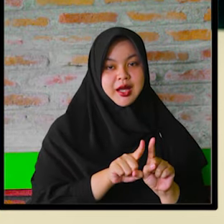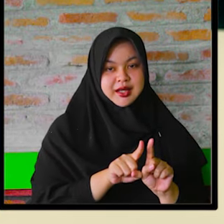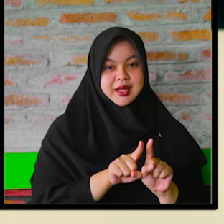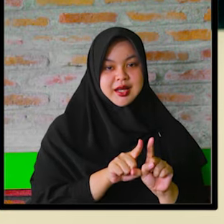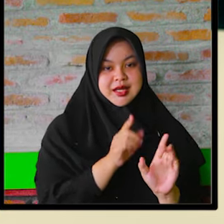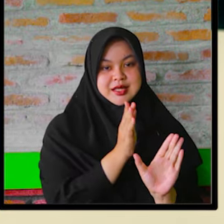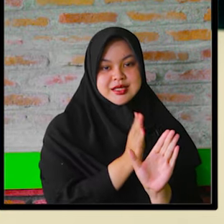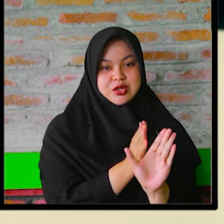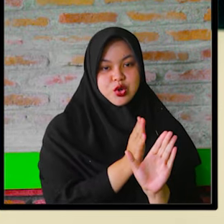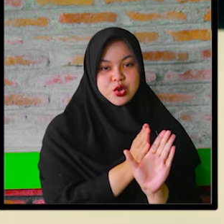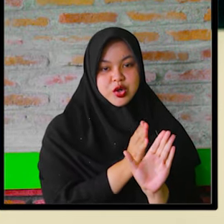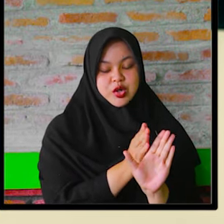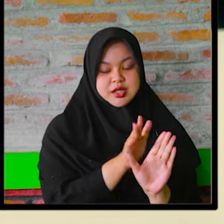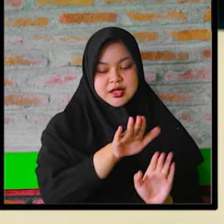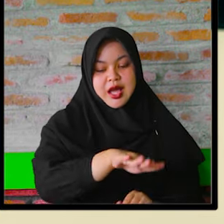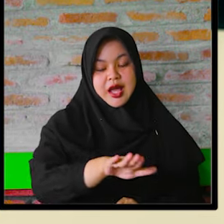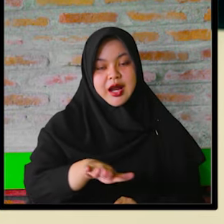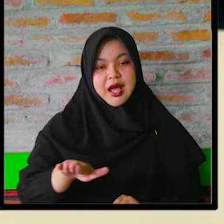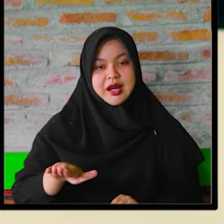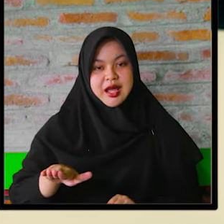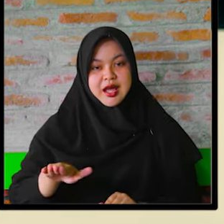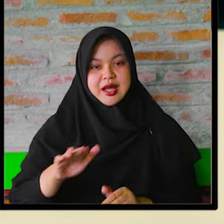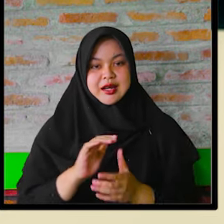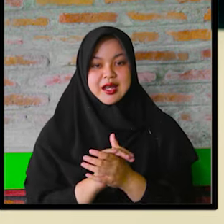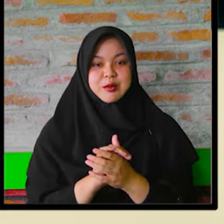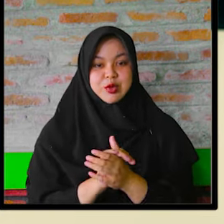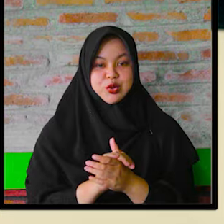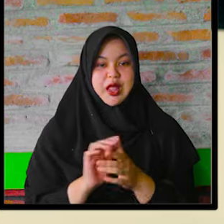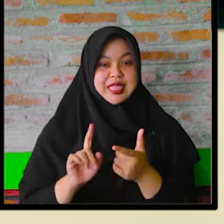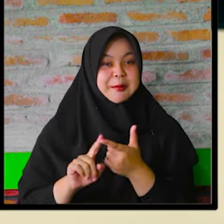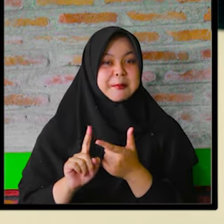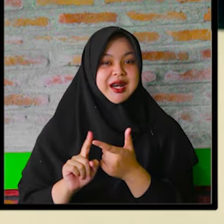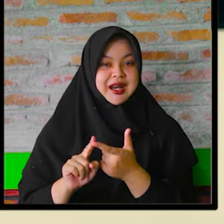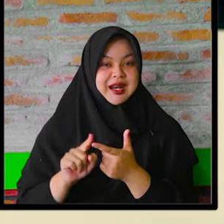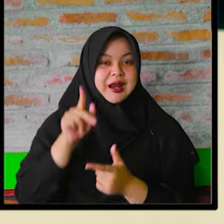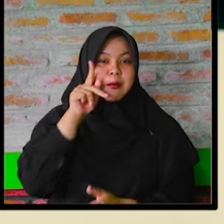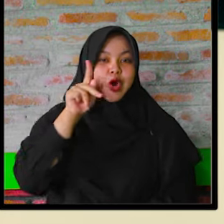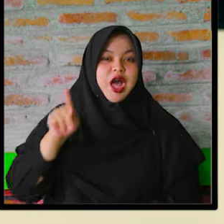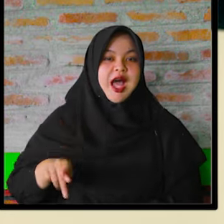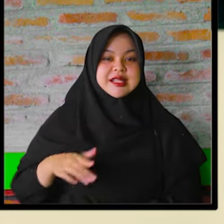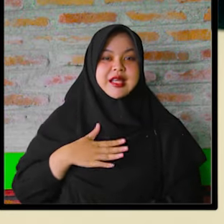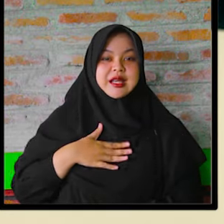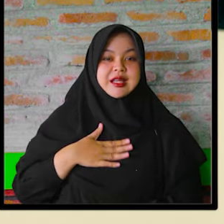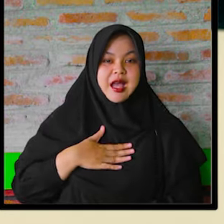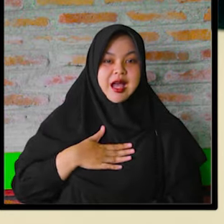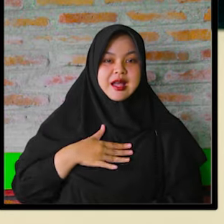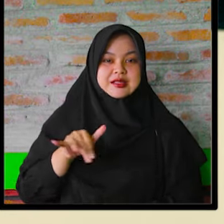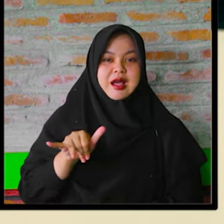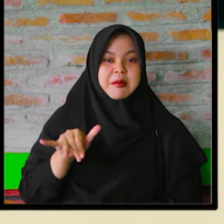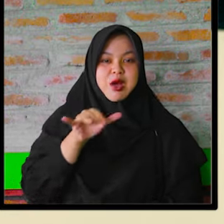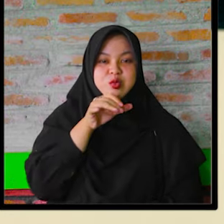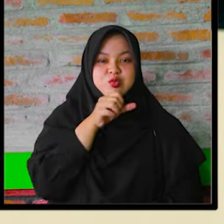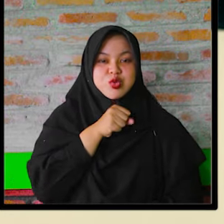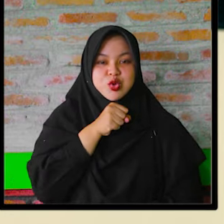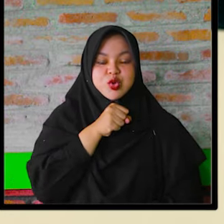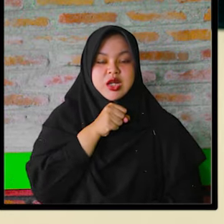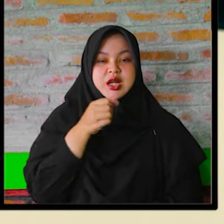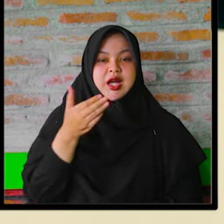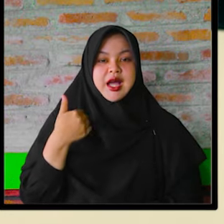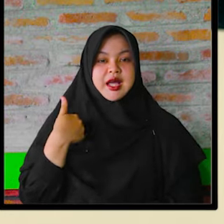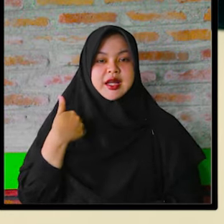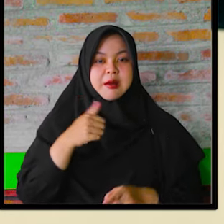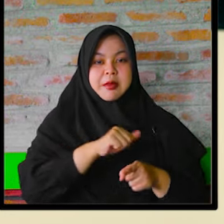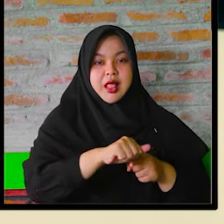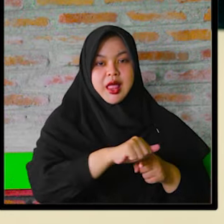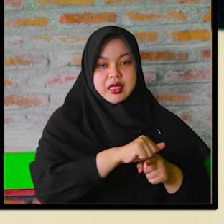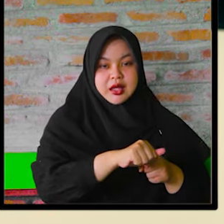psikologis kepada anak ini ini Kebetulan berkawan dengan ponakan saya yang EE sebaya begitu pas kami ada pelatihan